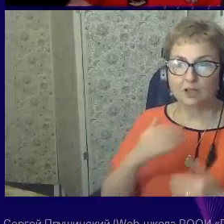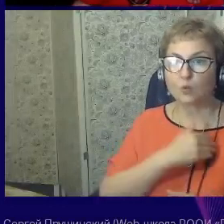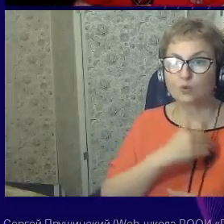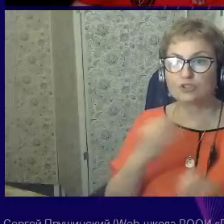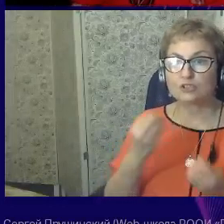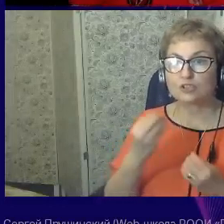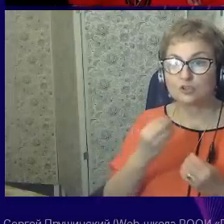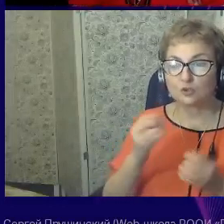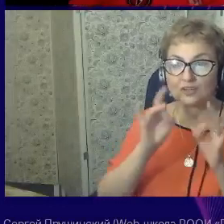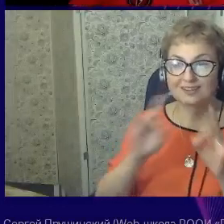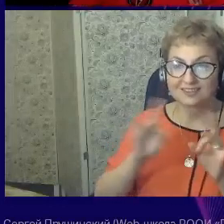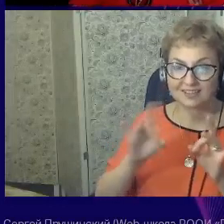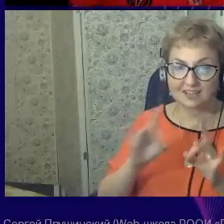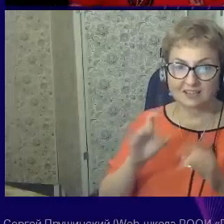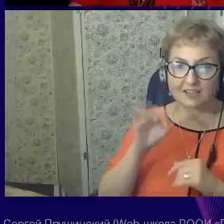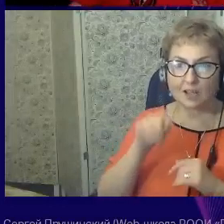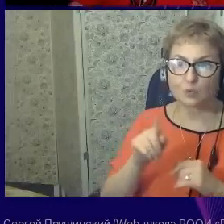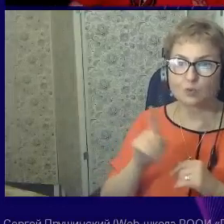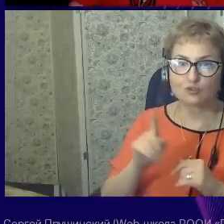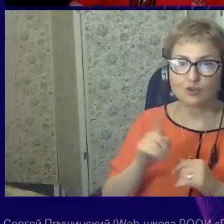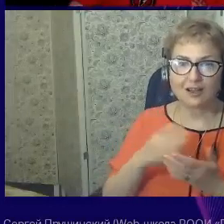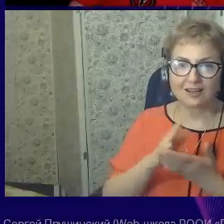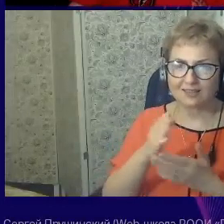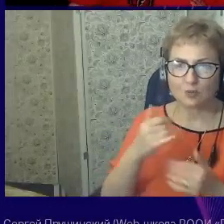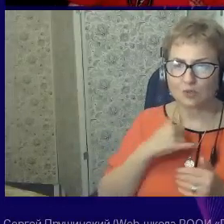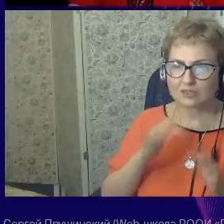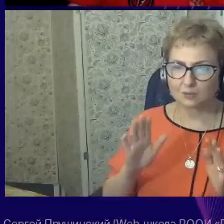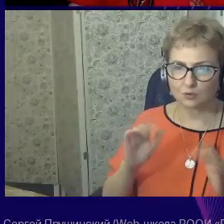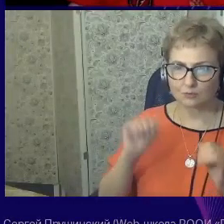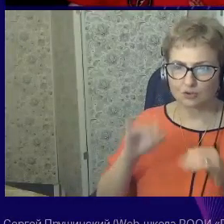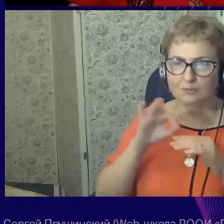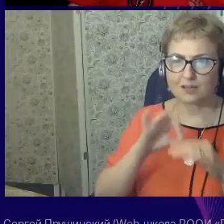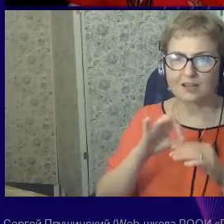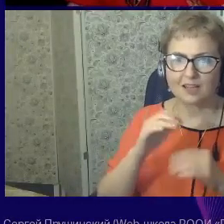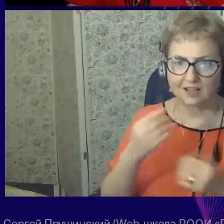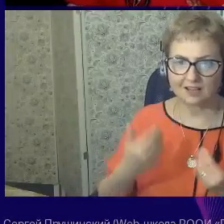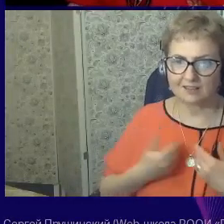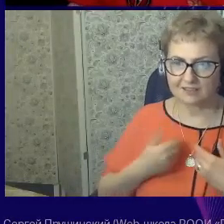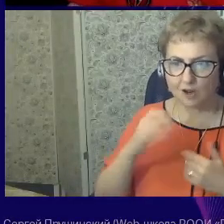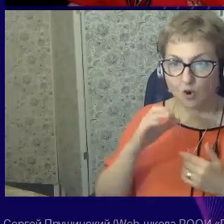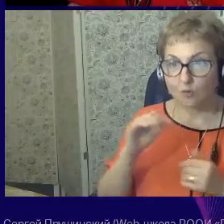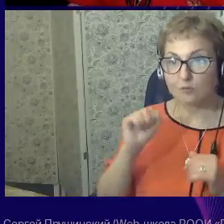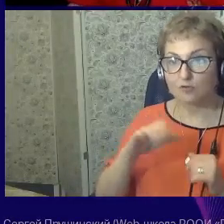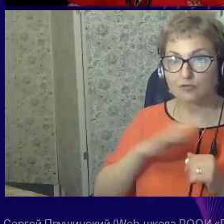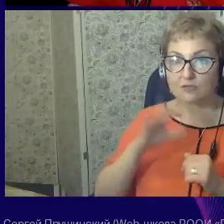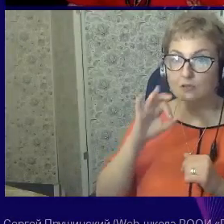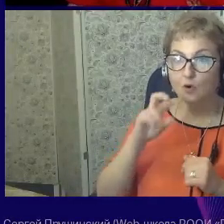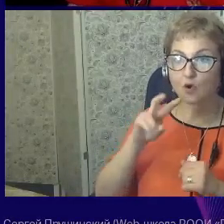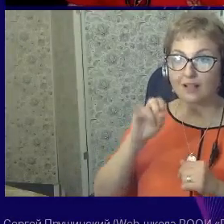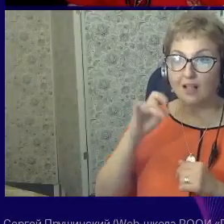Хочется еще рассказать о том, что ориентирование у нас не только может проходить офлайн, но и онлайн. Мы